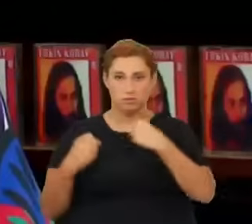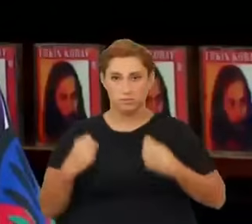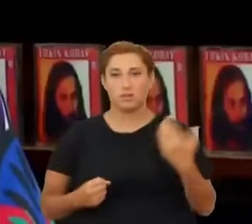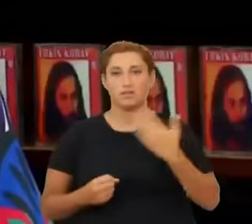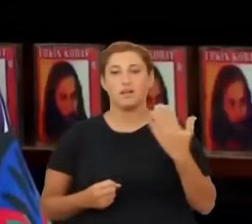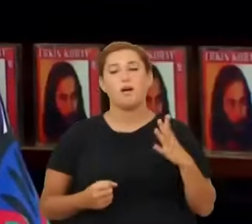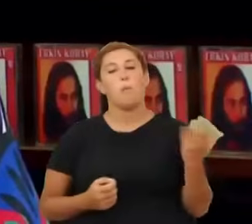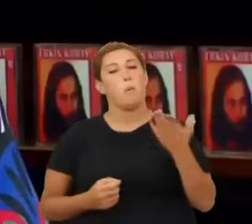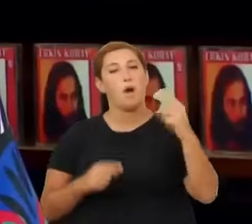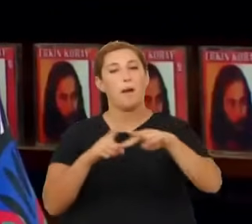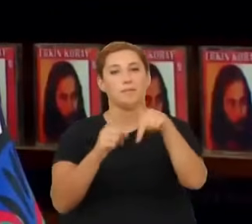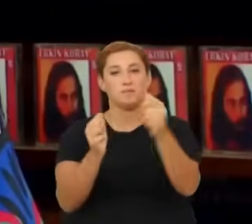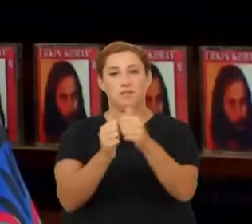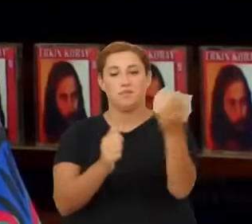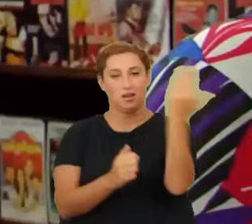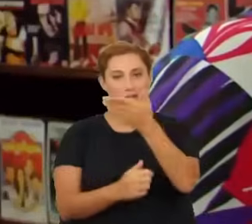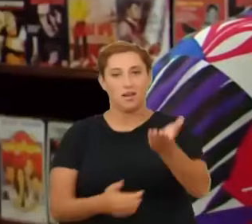giderler. Şanzıman Ahmet'le giderler.